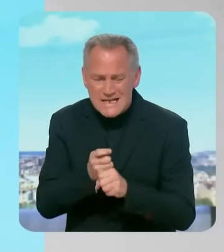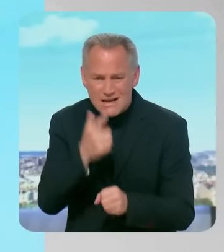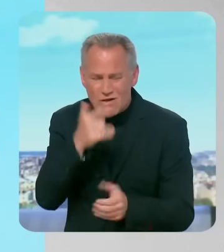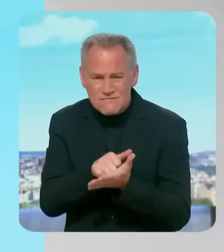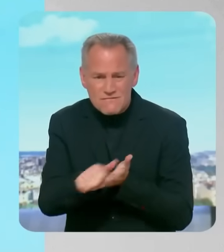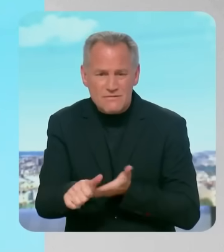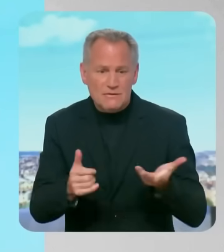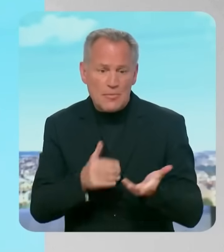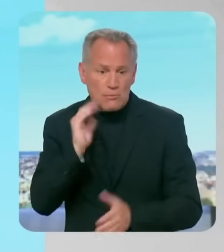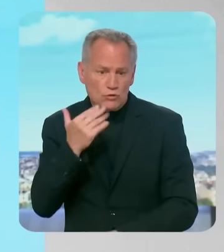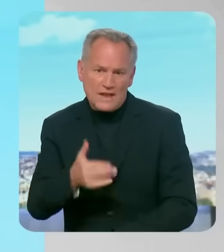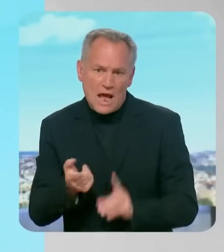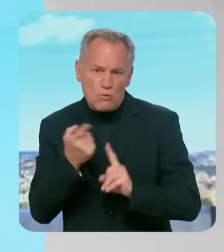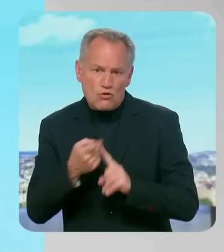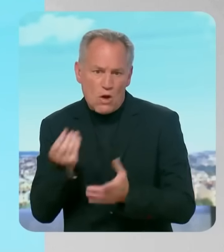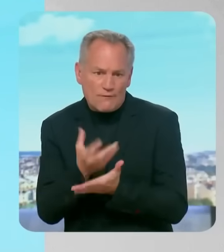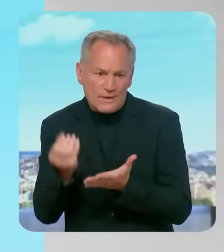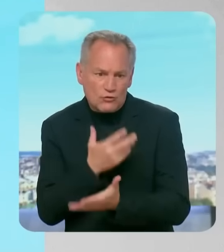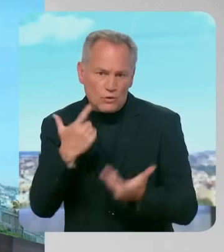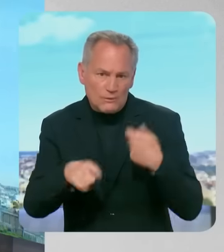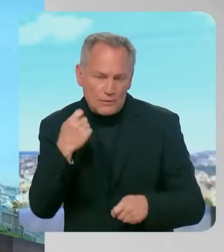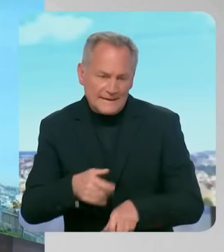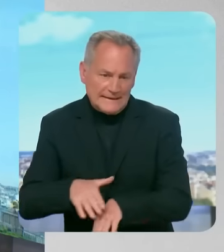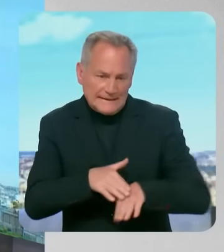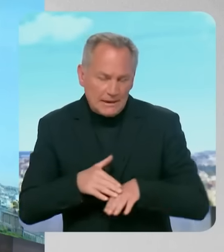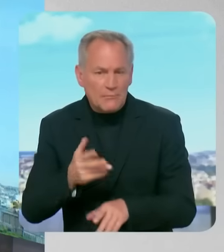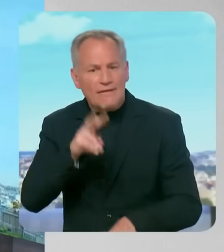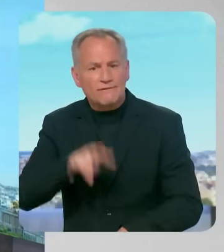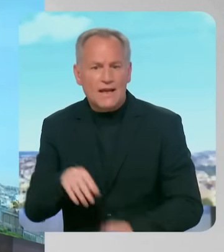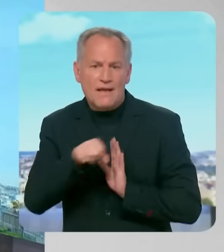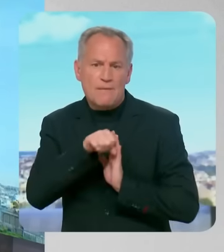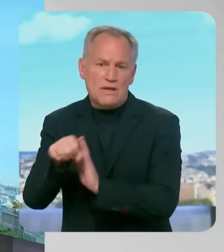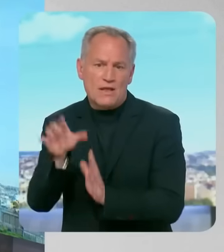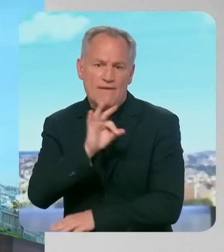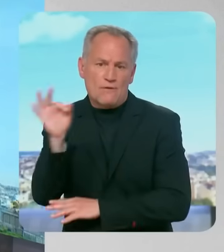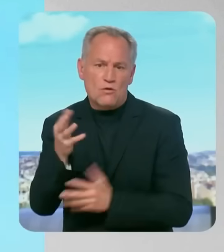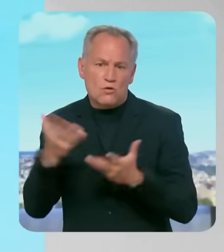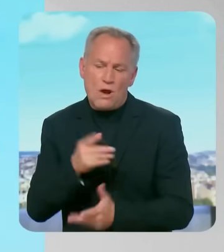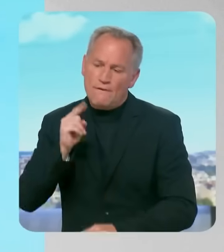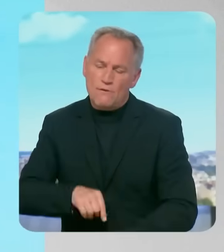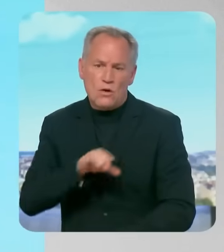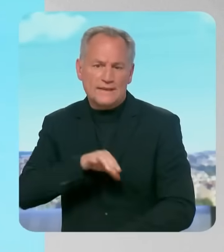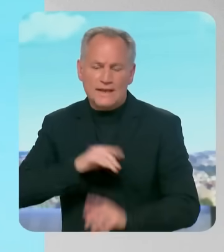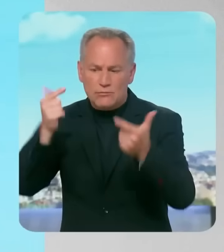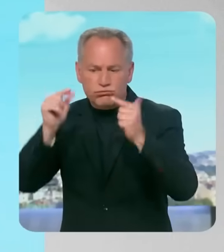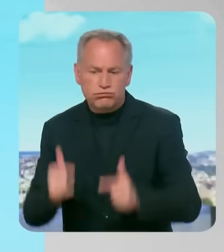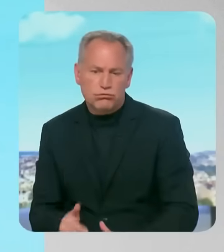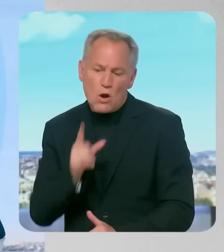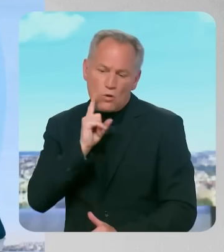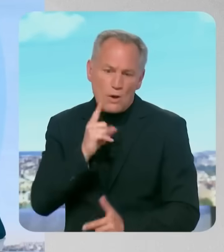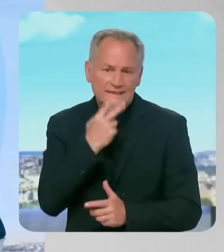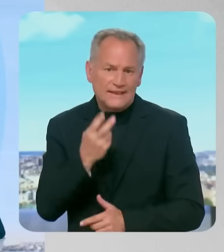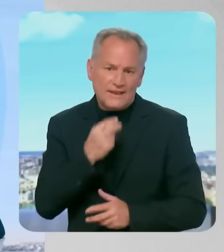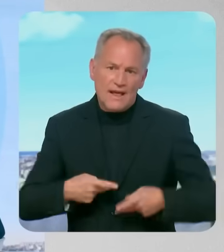diplomatique est utile. Maintenant, je pense que la priorité de la France, de nouveau, doit être d'œuvrer à la désescalade parce que c'est la vie de civils qui est en danger. Alors